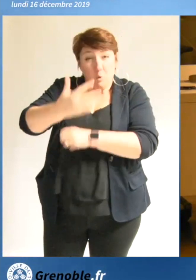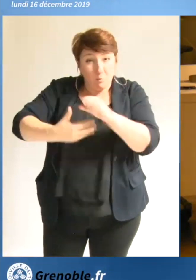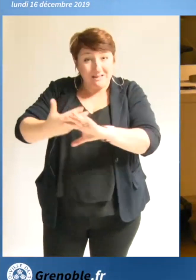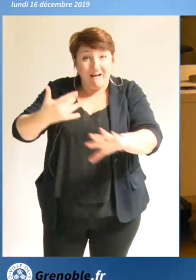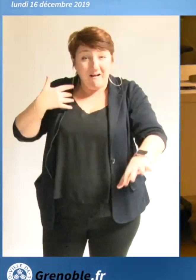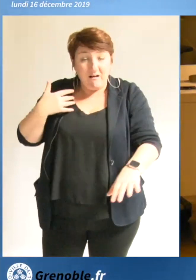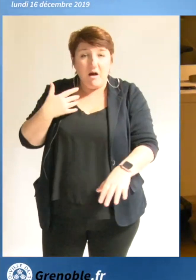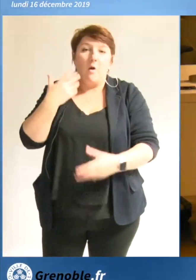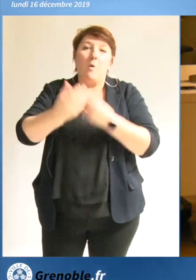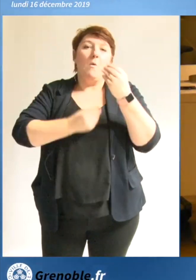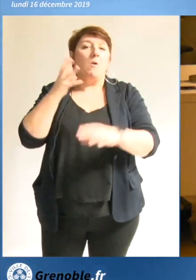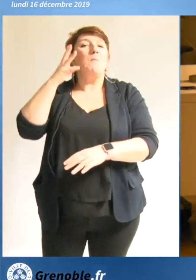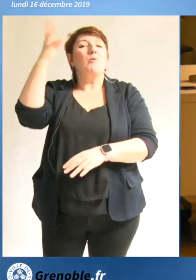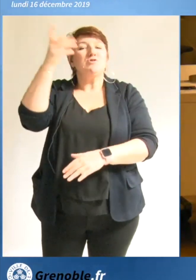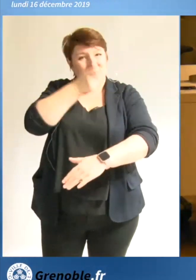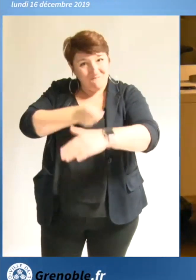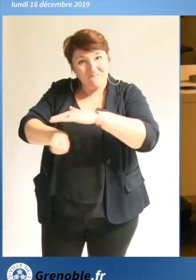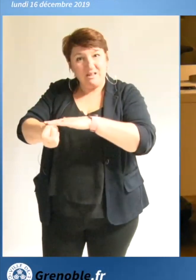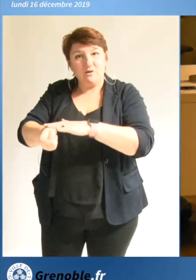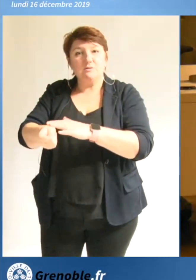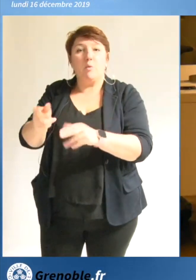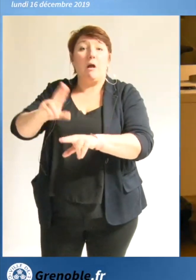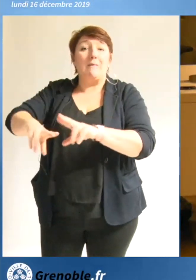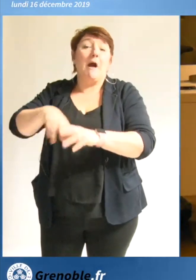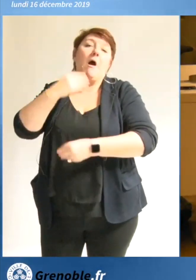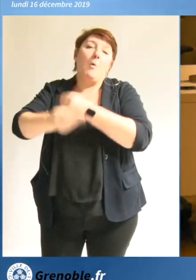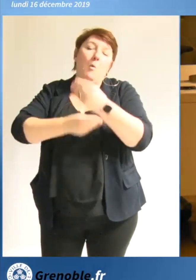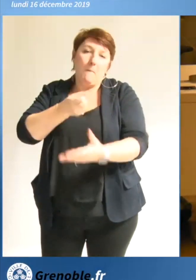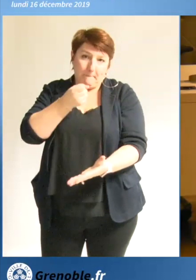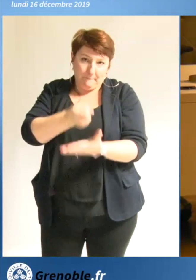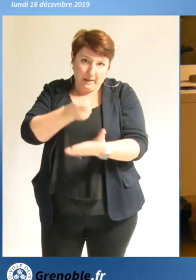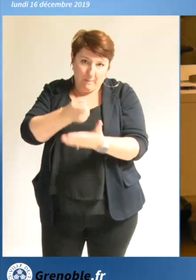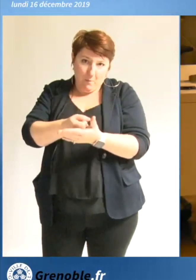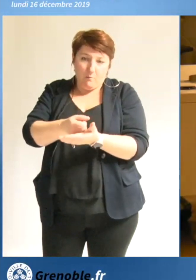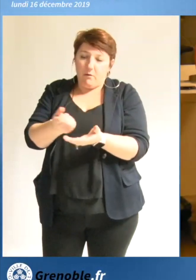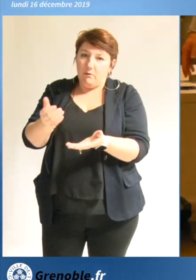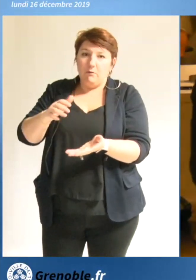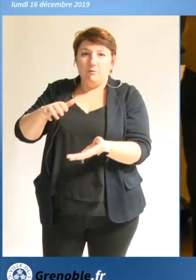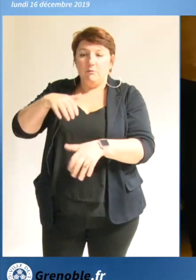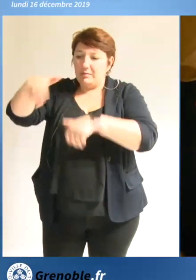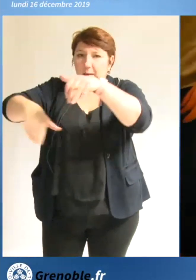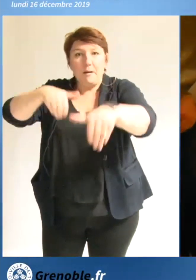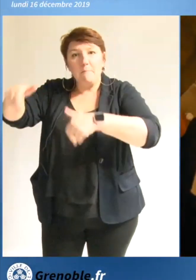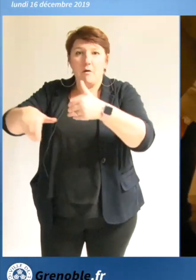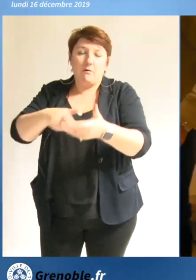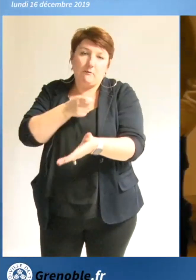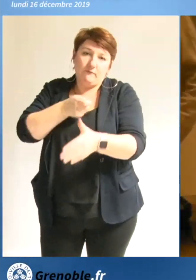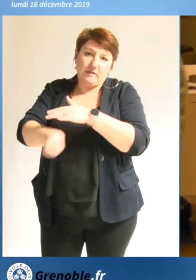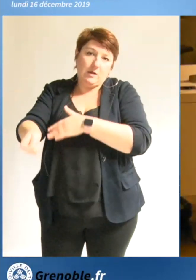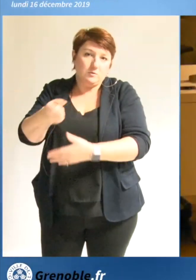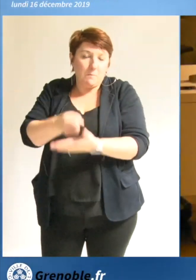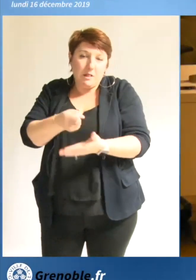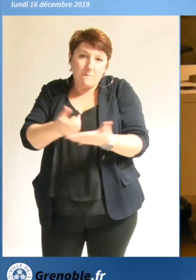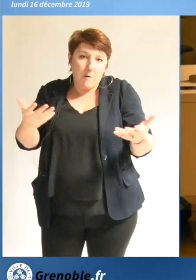le rétablissement de la piscine supprimée, soit il finance au moins à minima le déblaiement de l'espace occupé par la friche.